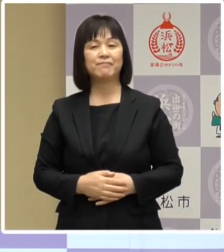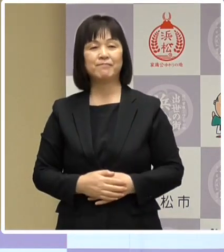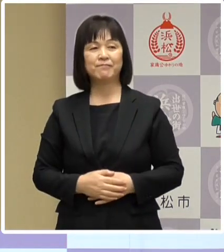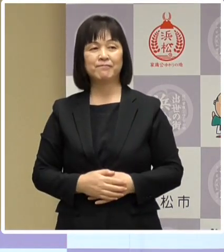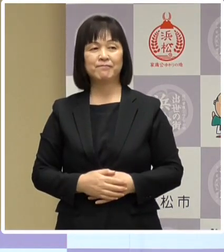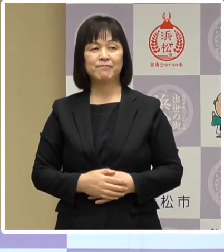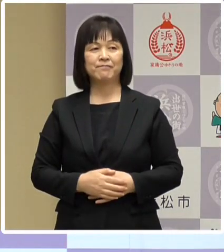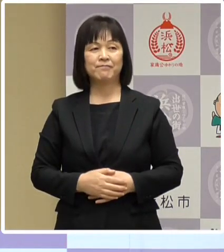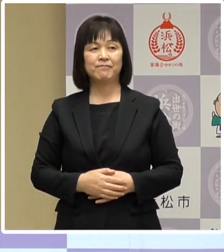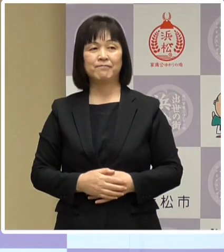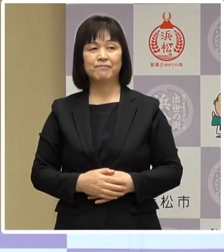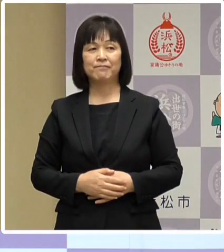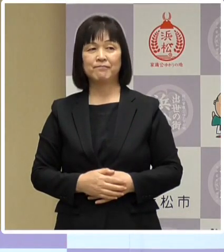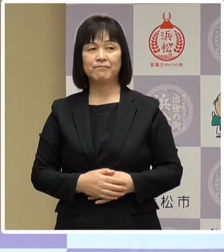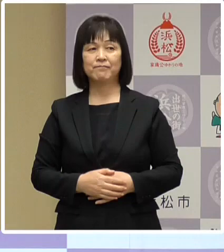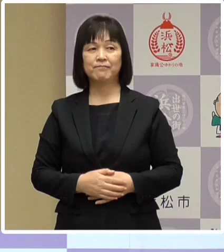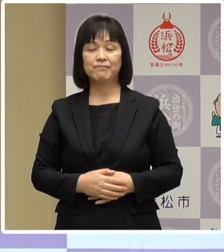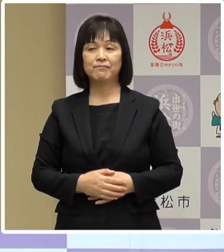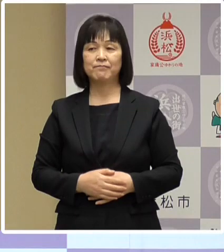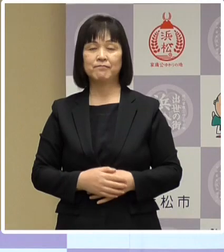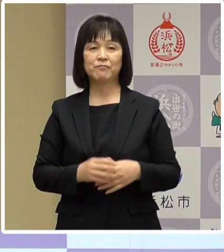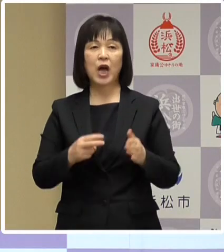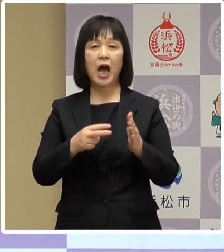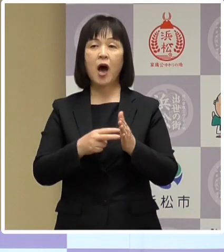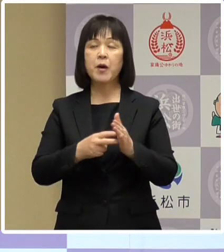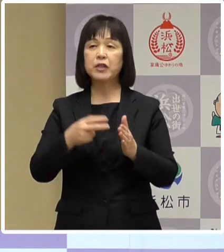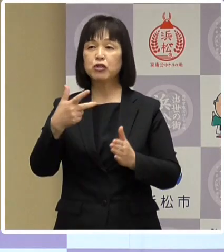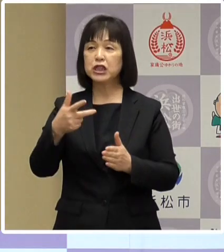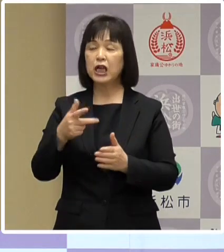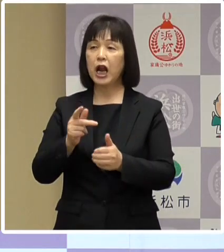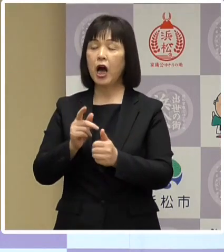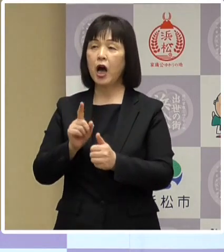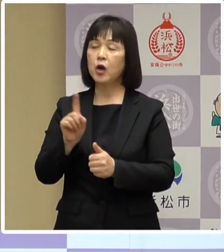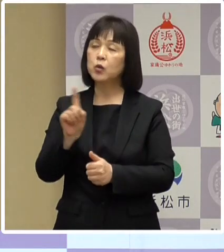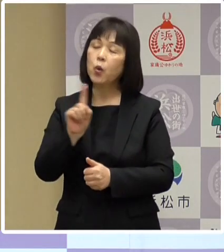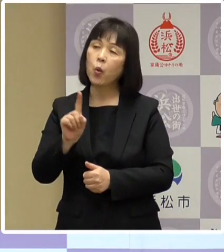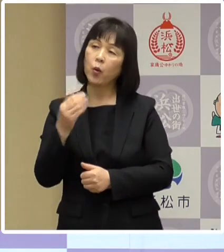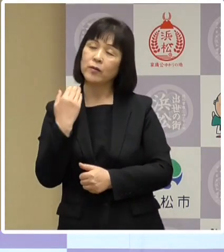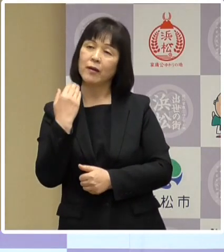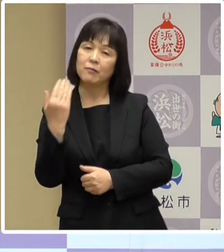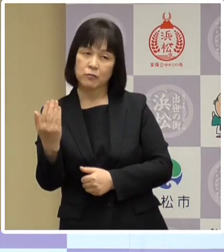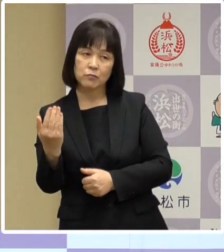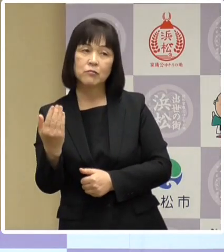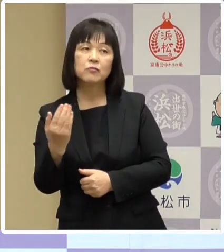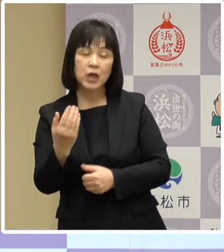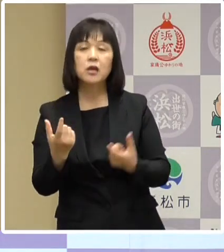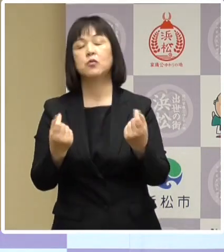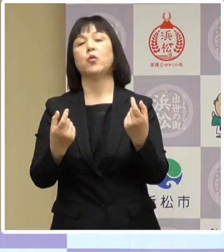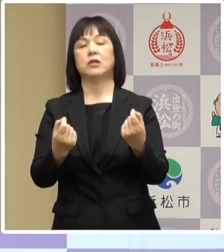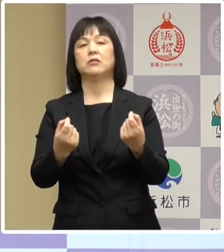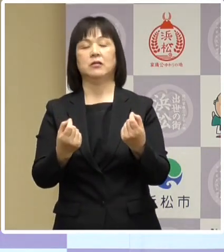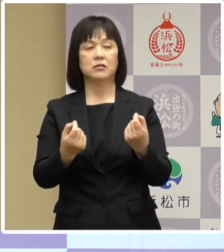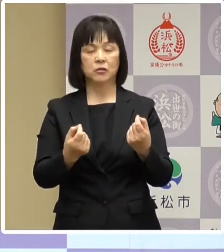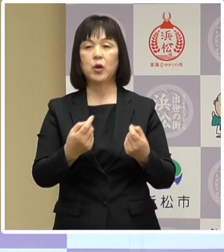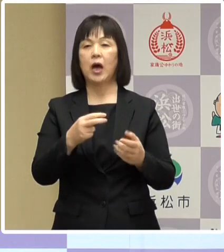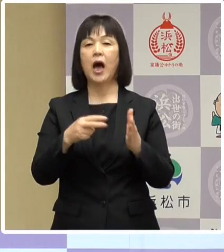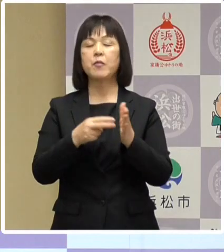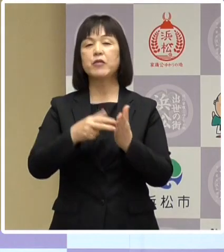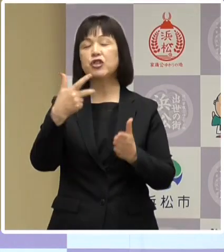ます。 ということは、浜松さんから打診をされたということなんでしょうか。 はい、私どもから、そ